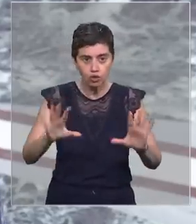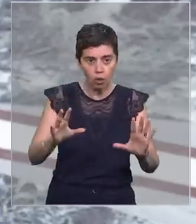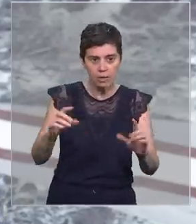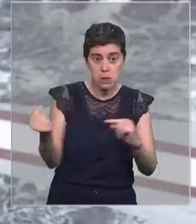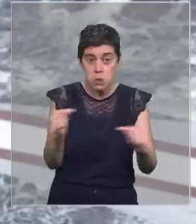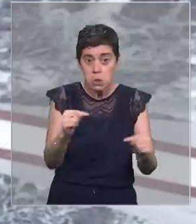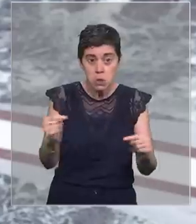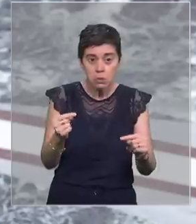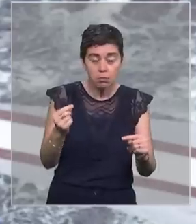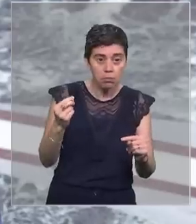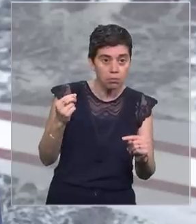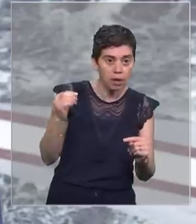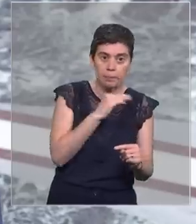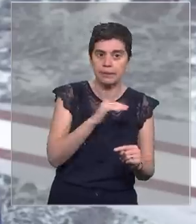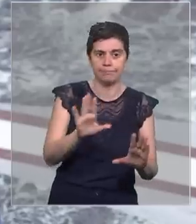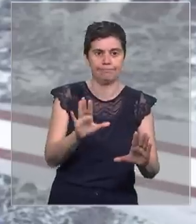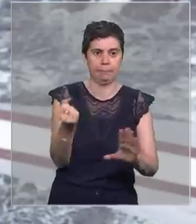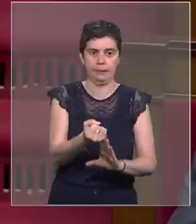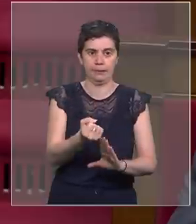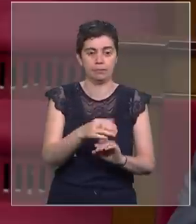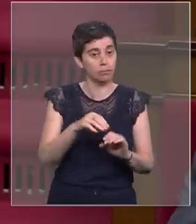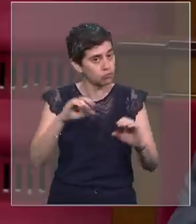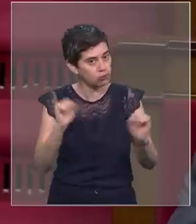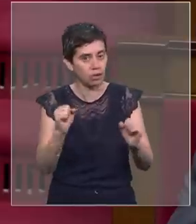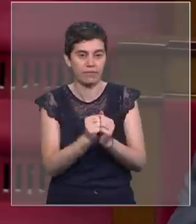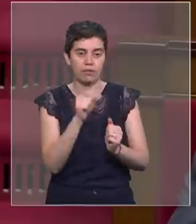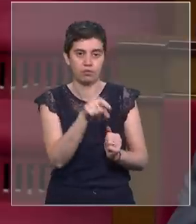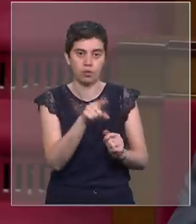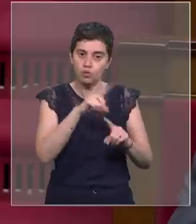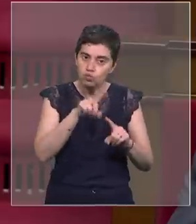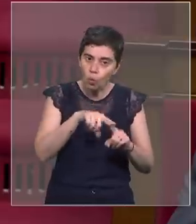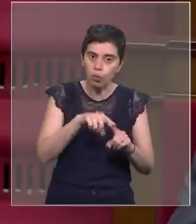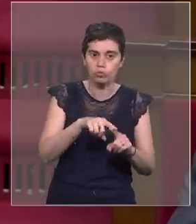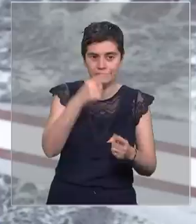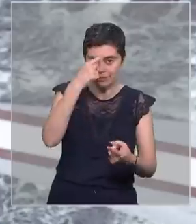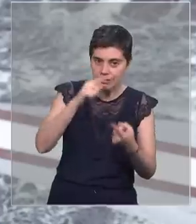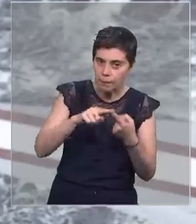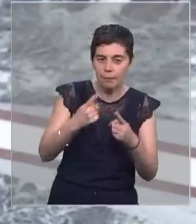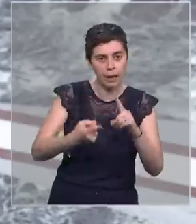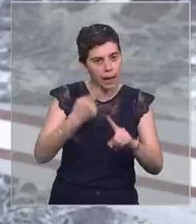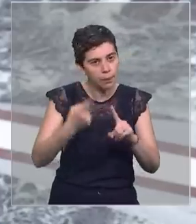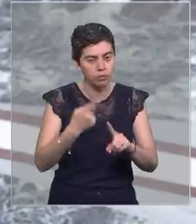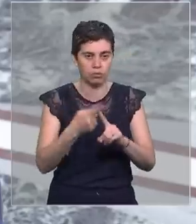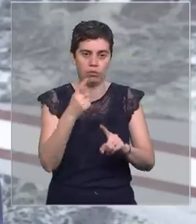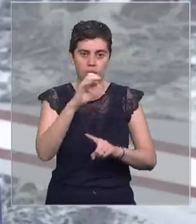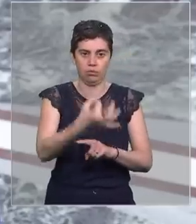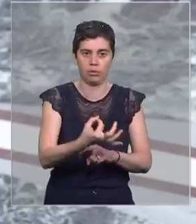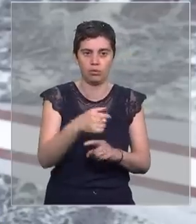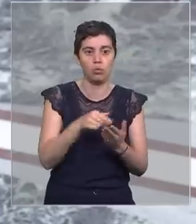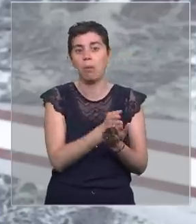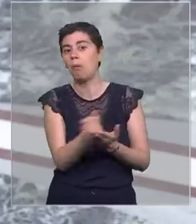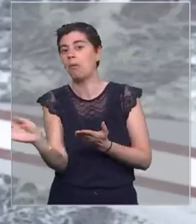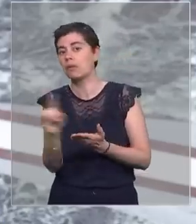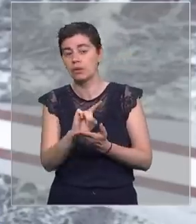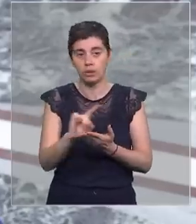superficiels. J'adhère pleinement à cette approche. Les questions qui se posent sont majeures. Nous ne chercherons pas à les contourner, mais